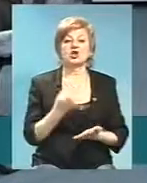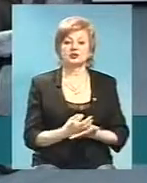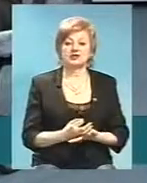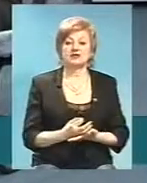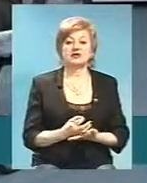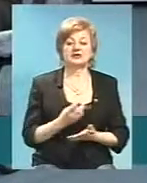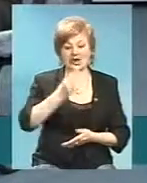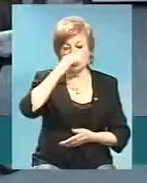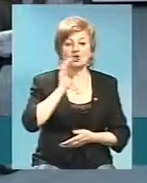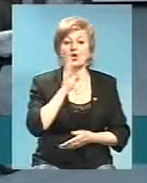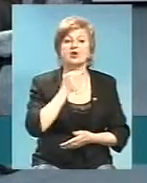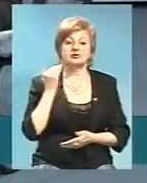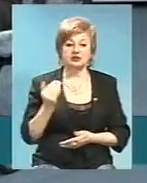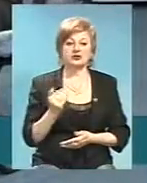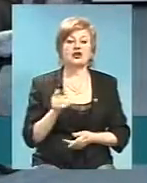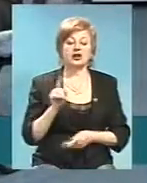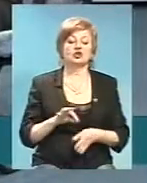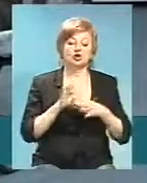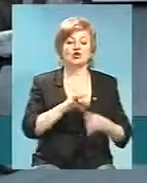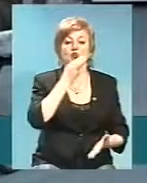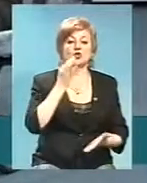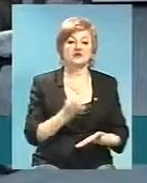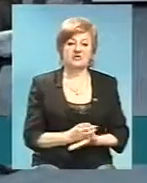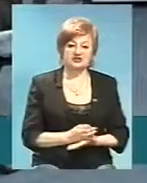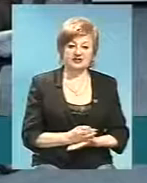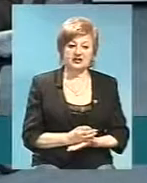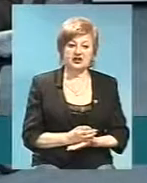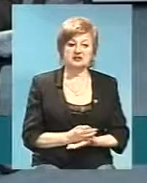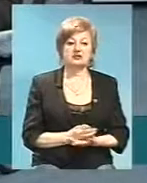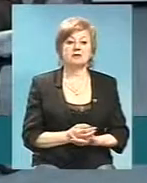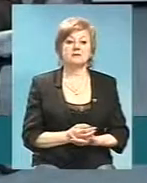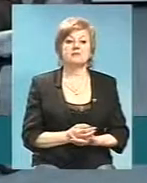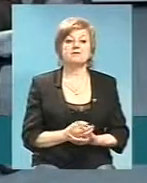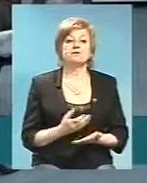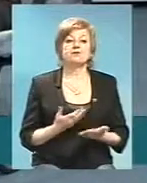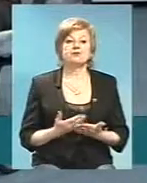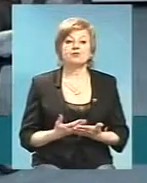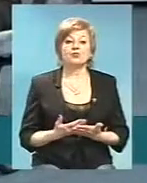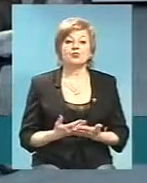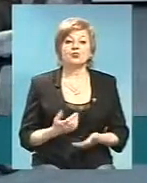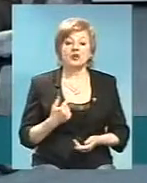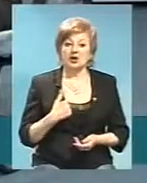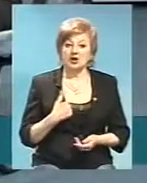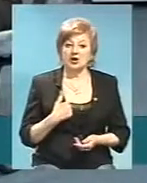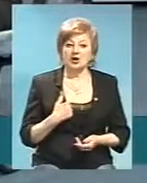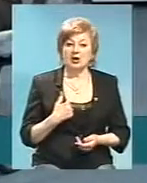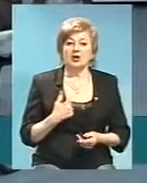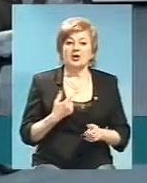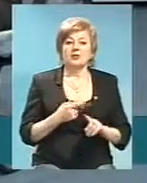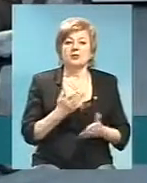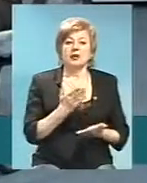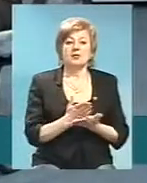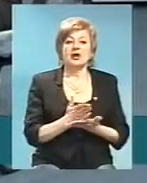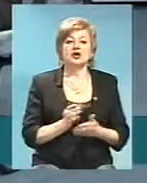на батьках. Вони за це несуть відповідальність. От чимало ліцеїв та гімназій, вони мали якісь, ну, спеціальні